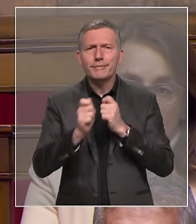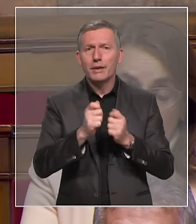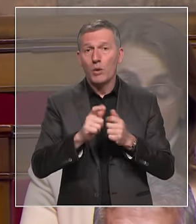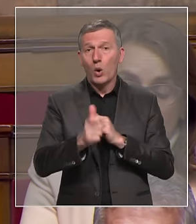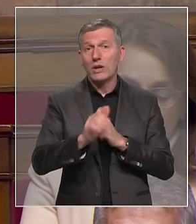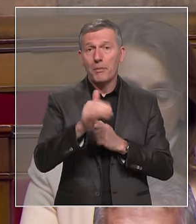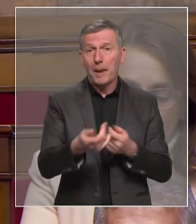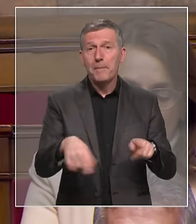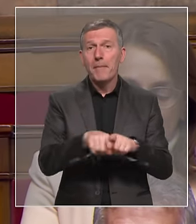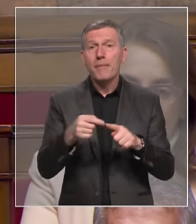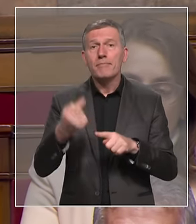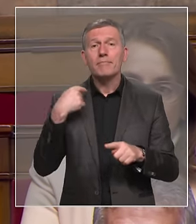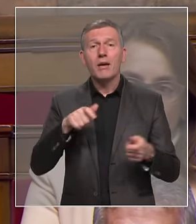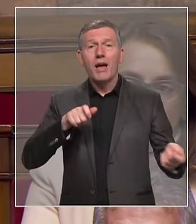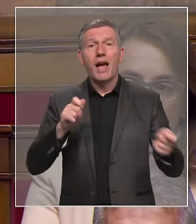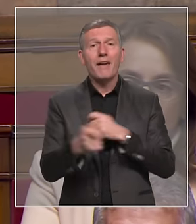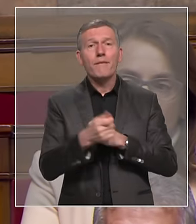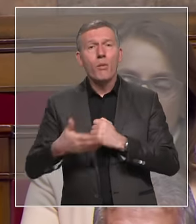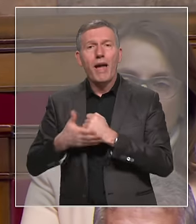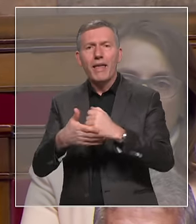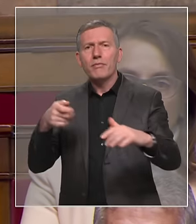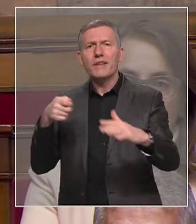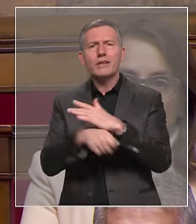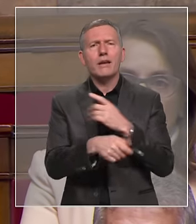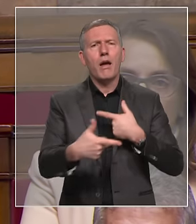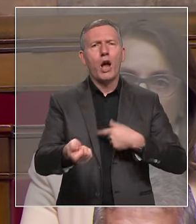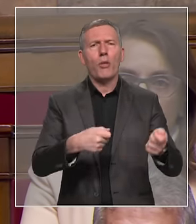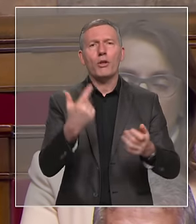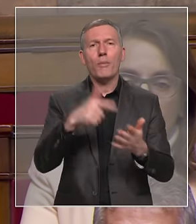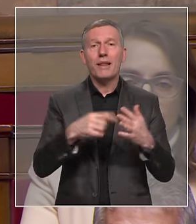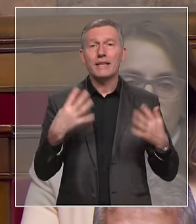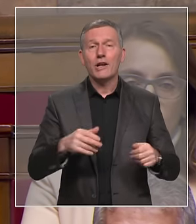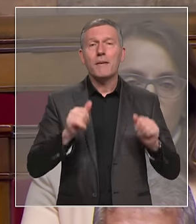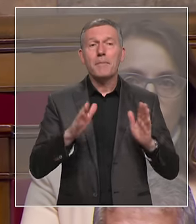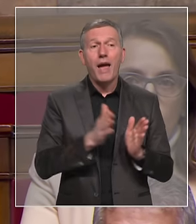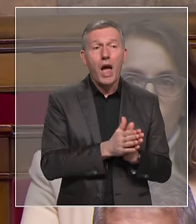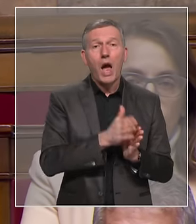réforme unilatérale des aides économiques en 2019. Mais, monsieur le Premier ministre, il y a un